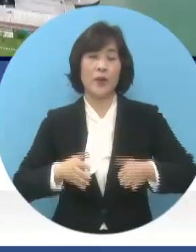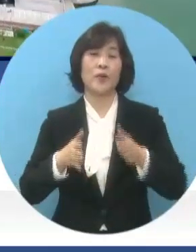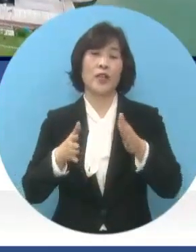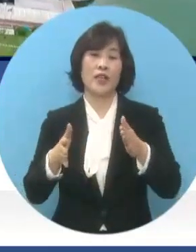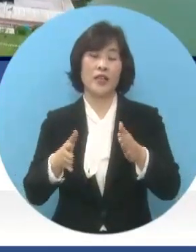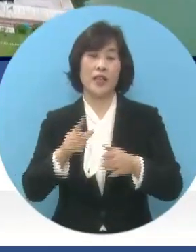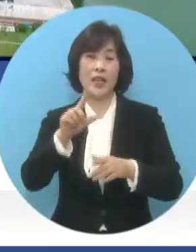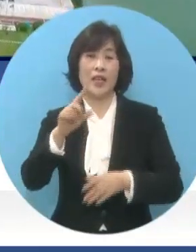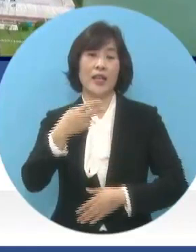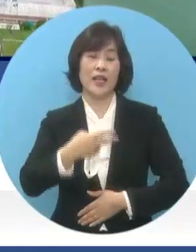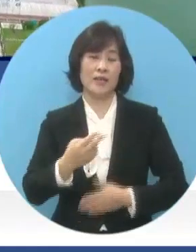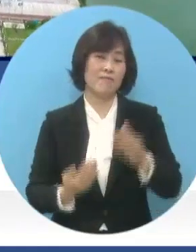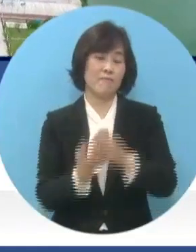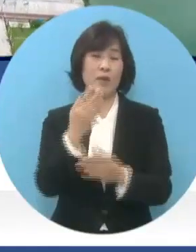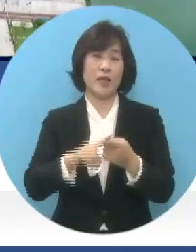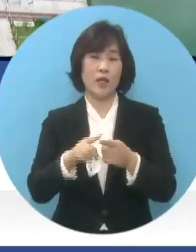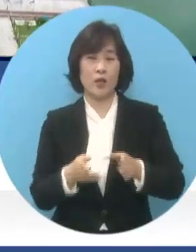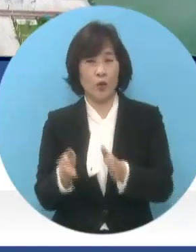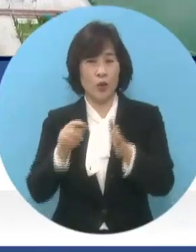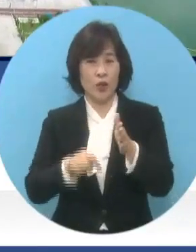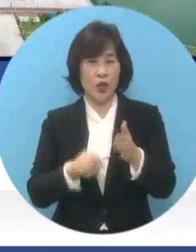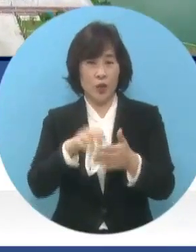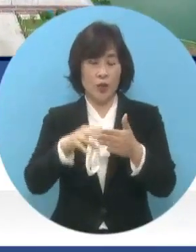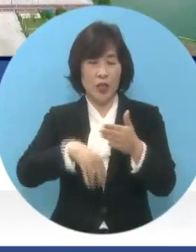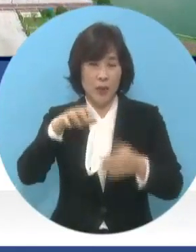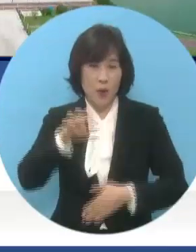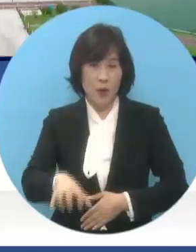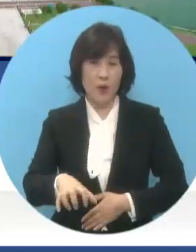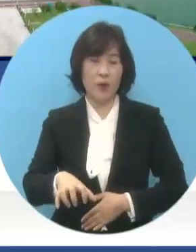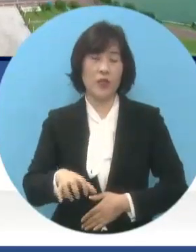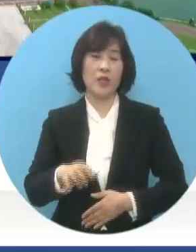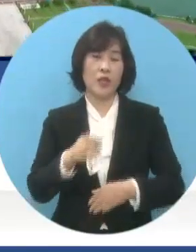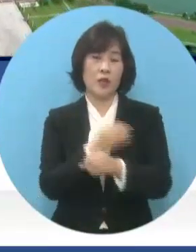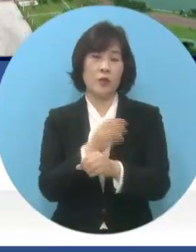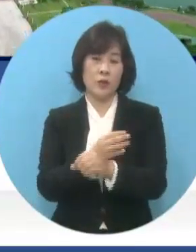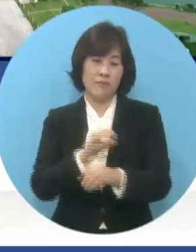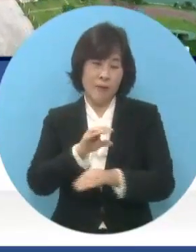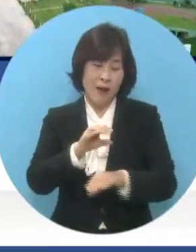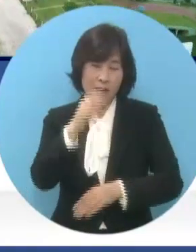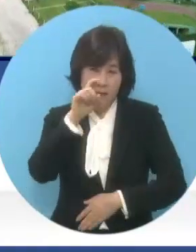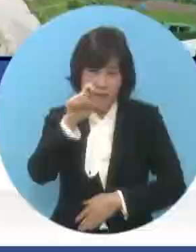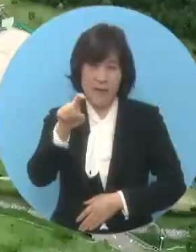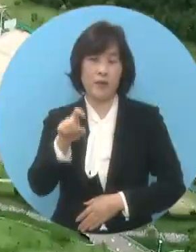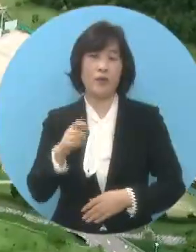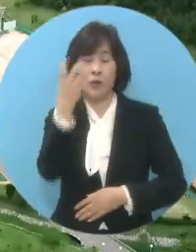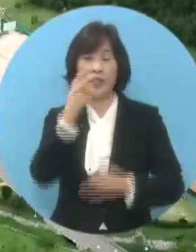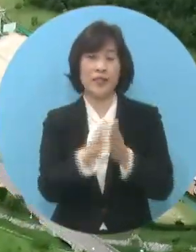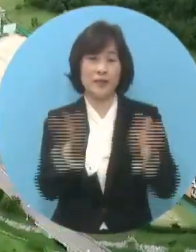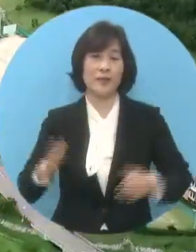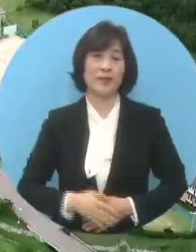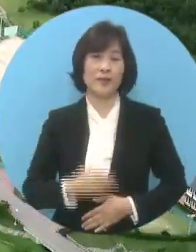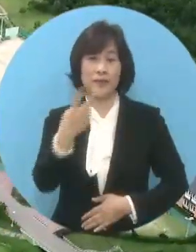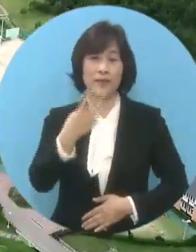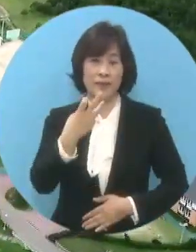전남도가 LH 사태와 관련해 도내 도시개발사업지구를 대상으로 투기 의혹 조사에 나섰습니다. 도는